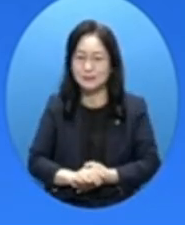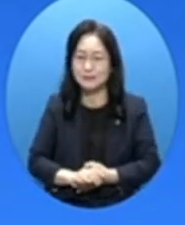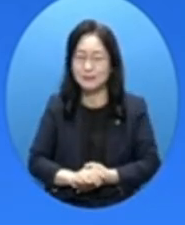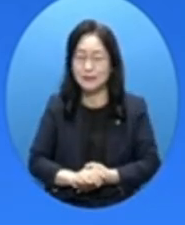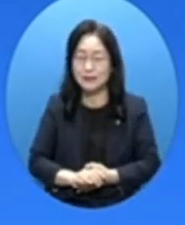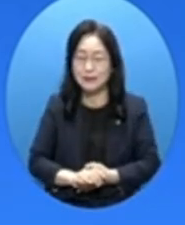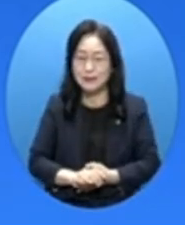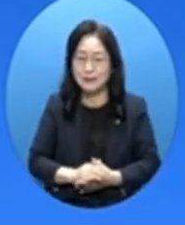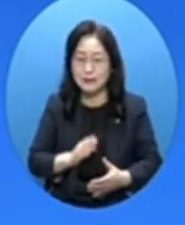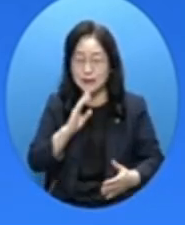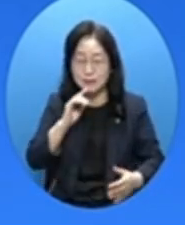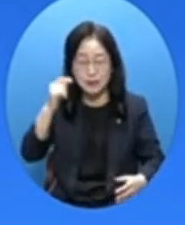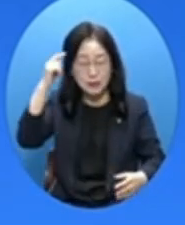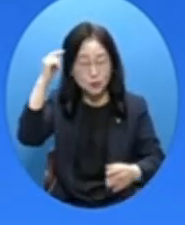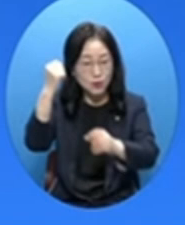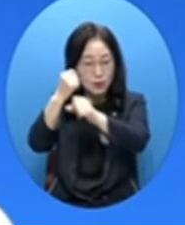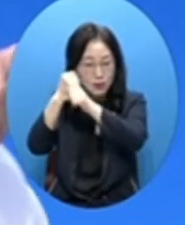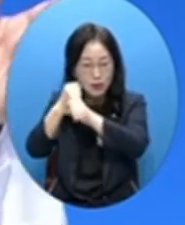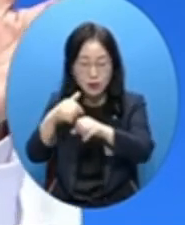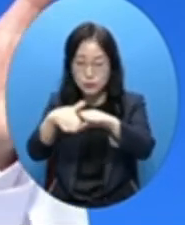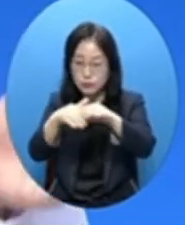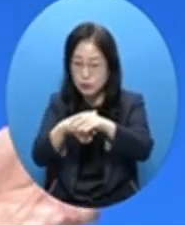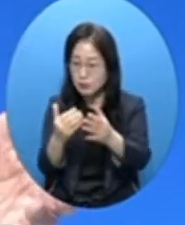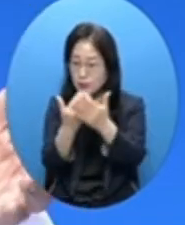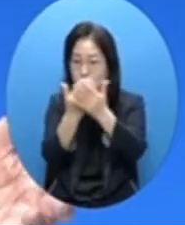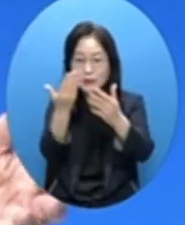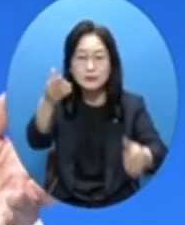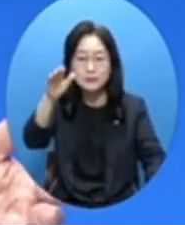그게 과학 몸이 발달된다고 하는데